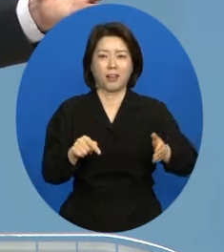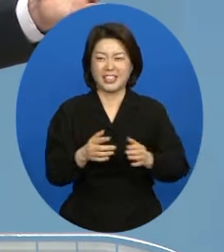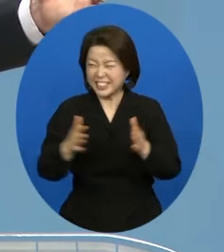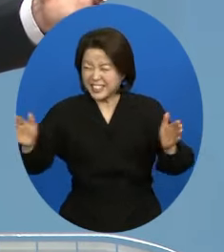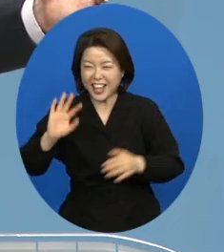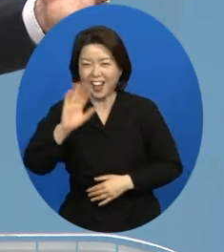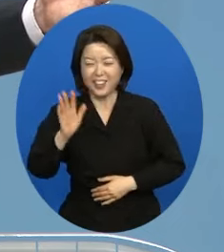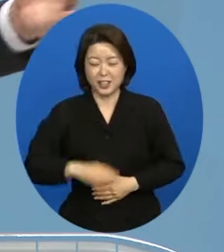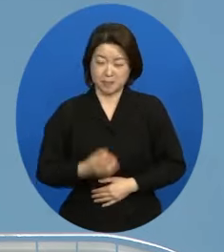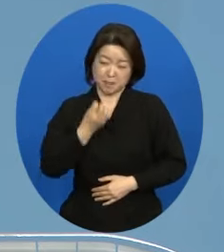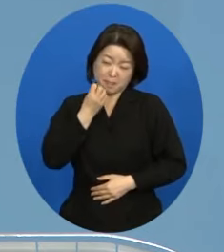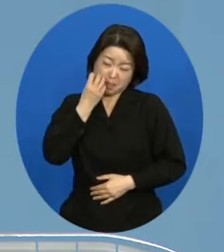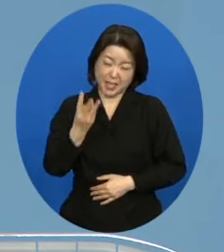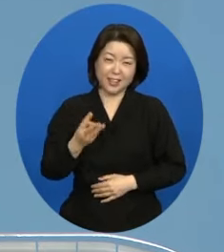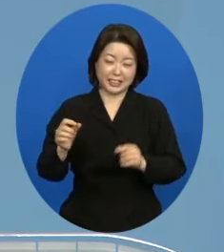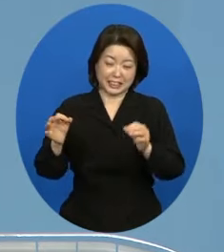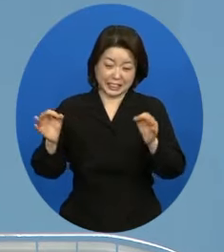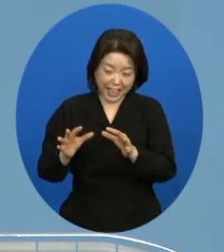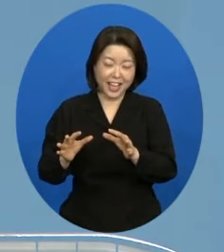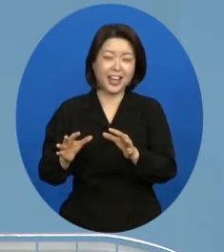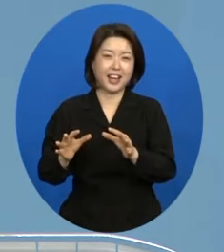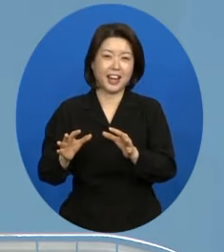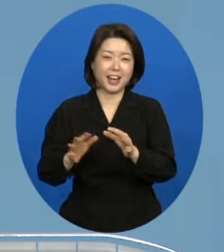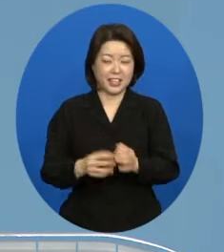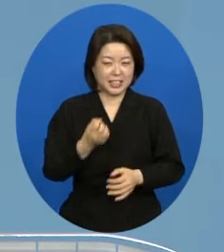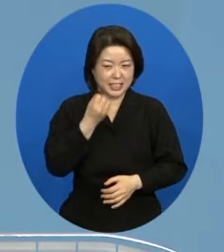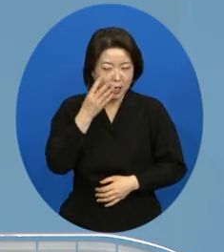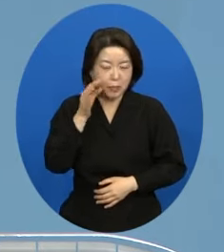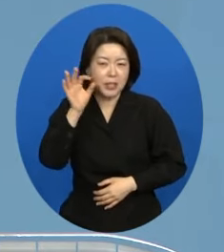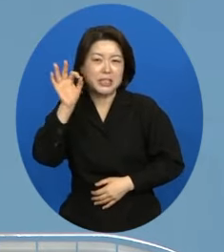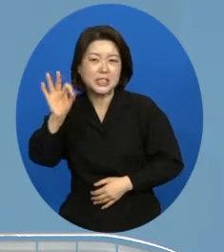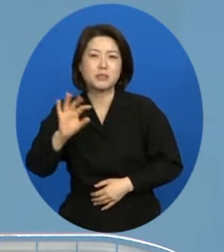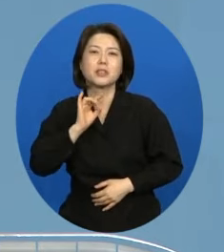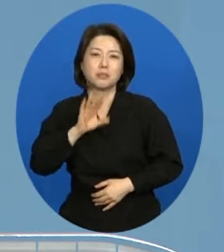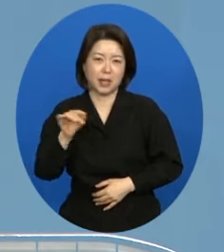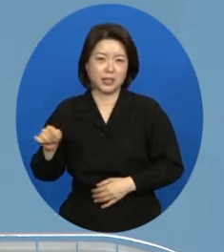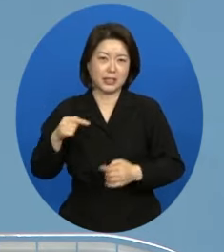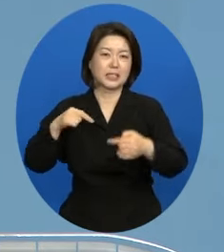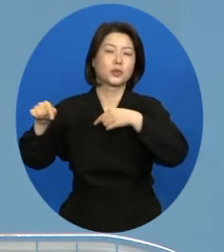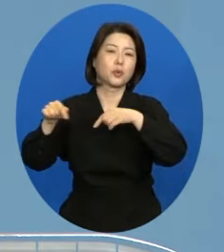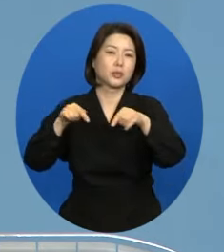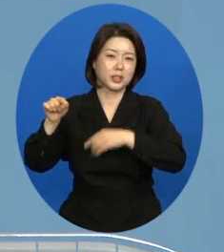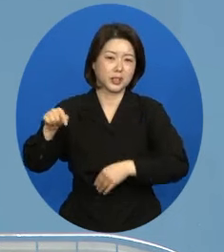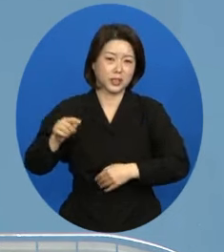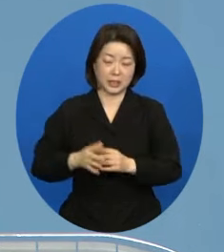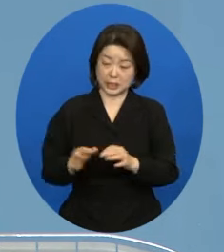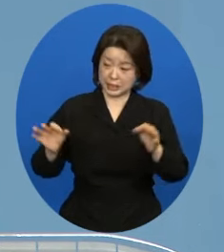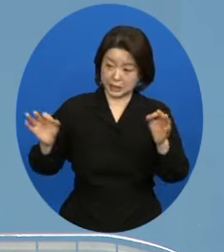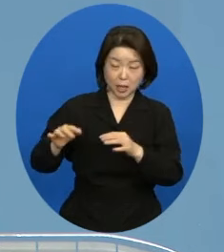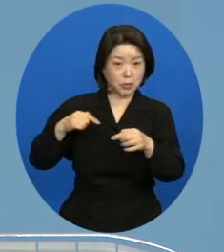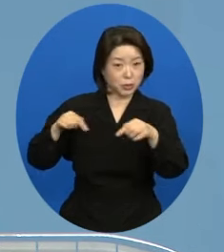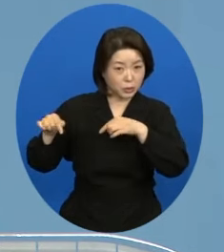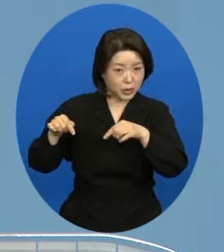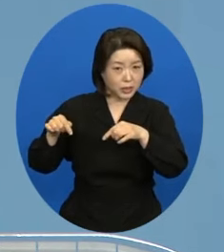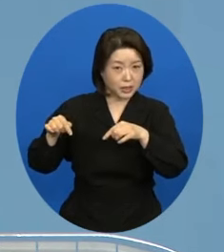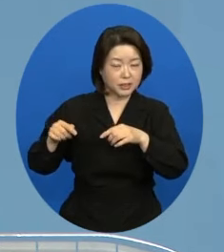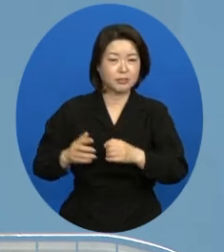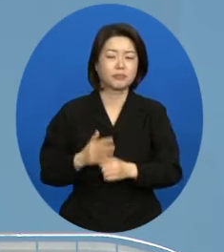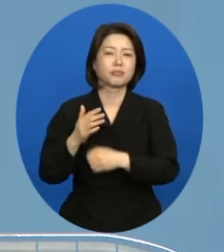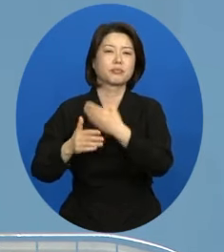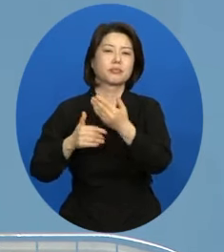3개월 굉장히 짧죠 3개월 하고도 10일밖에 안 됐습니다 왜 이렇게 짧은 통치를 했느냐